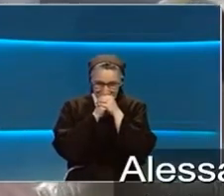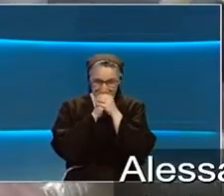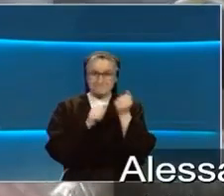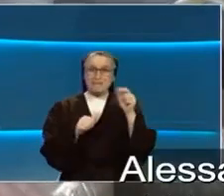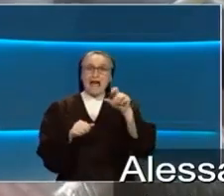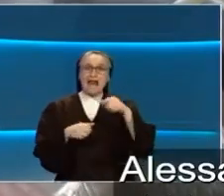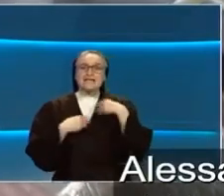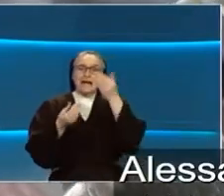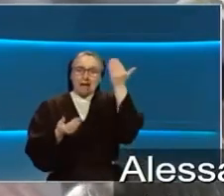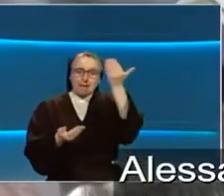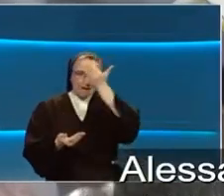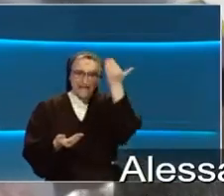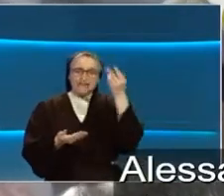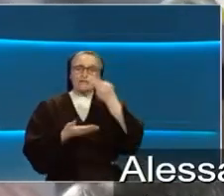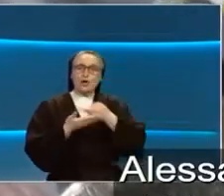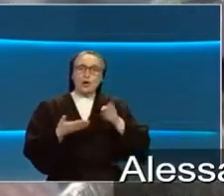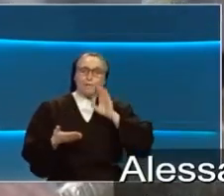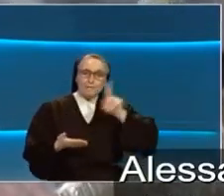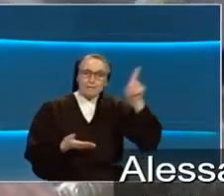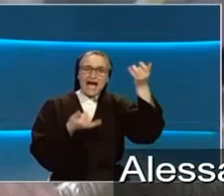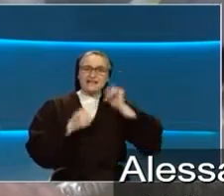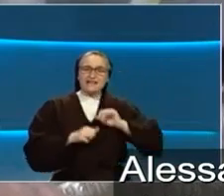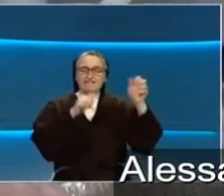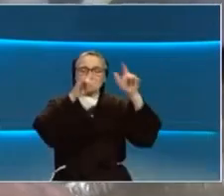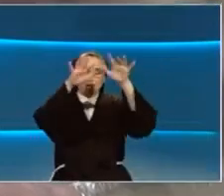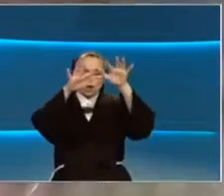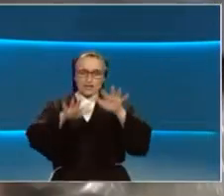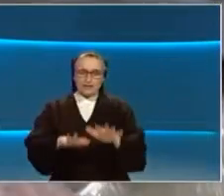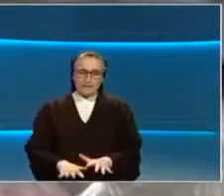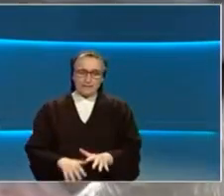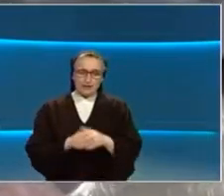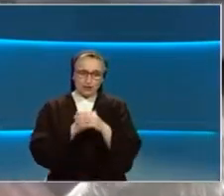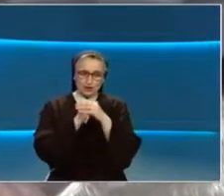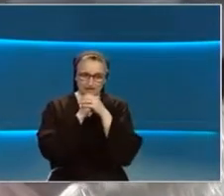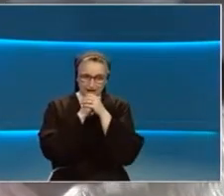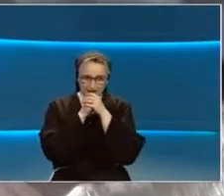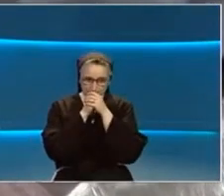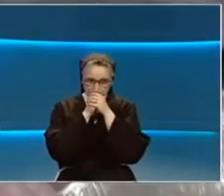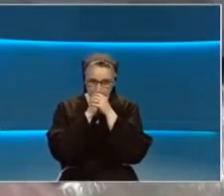Alessandro, io ti battezzo nel nome del Padre, del Figlio e dello Spirito Santo.